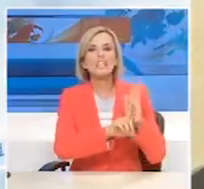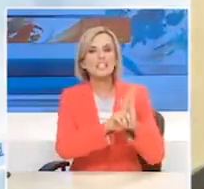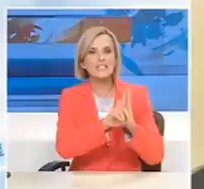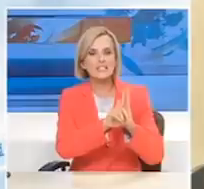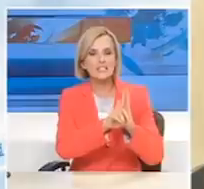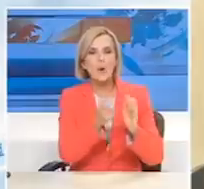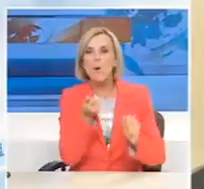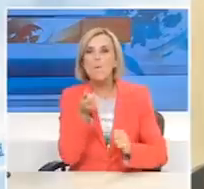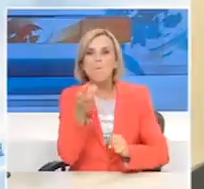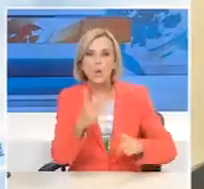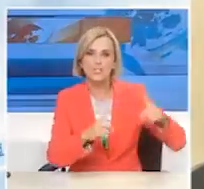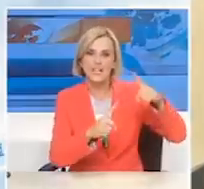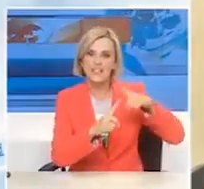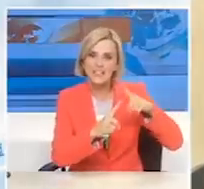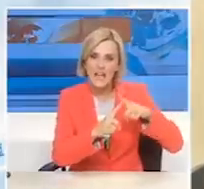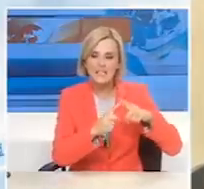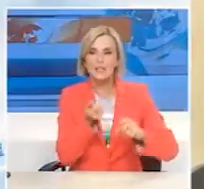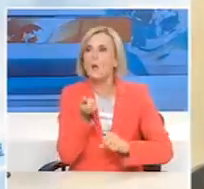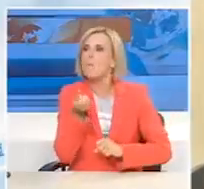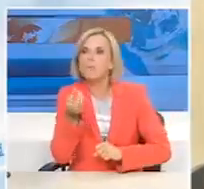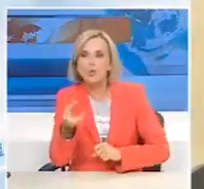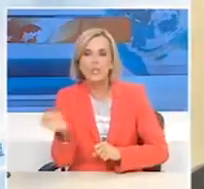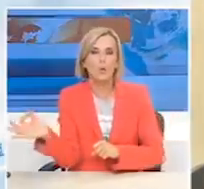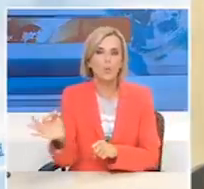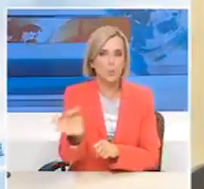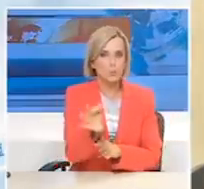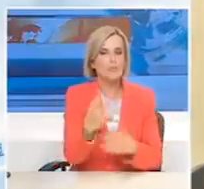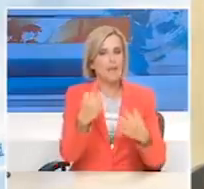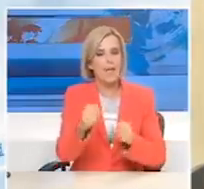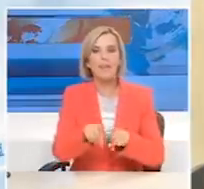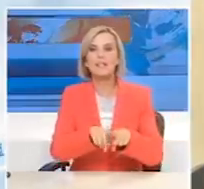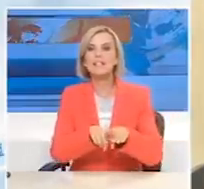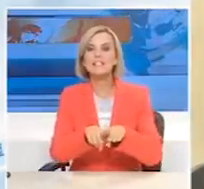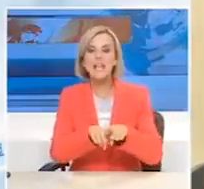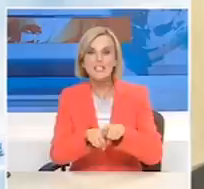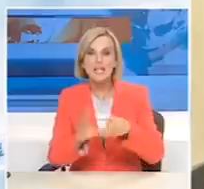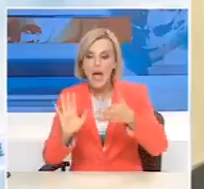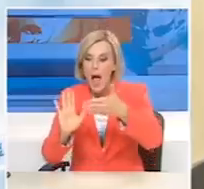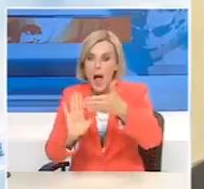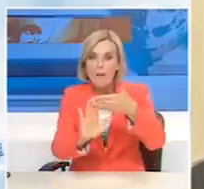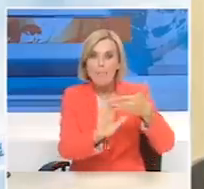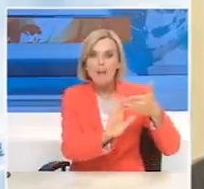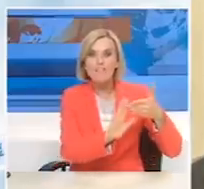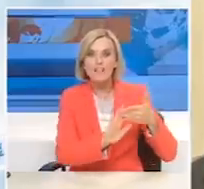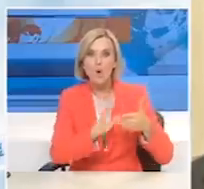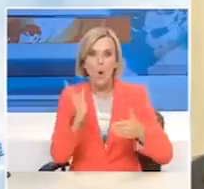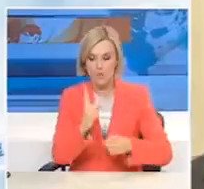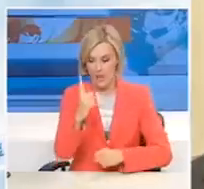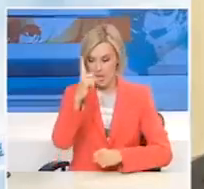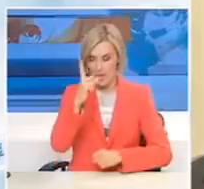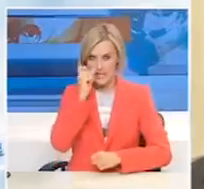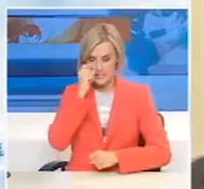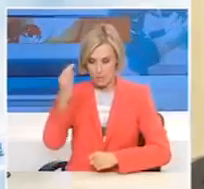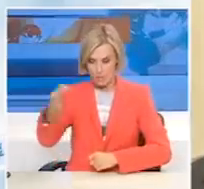επιβεβαιωμένου κρούσμα και πόσα τεστ έχουν γίνει ανά κρούσμα σχετίζεται με την ιχνηλασιμότητα ενός κρούσματος